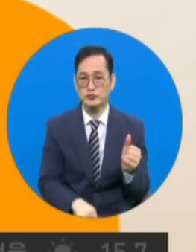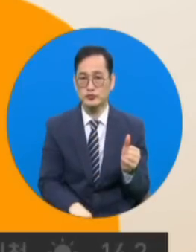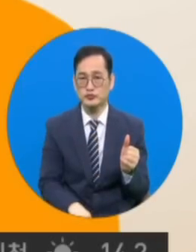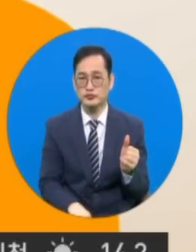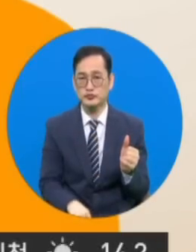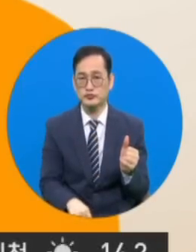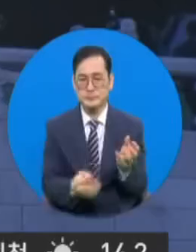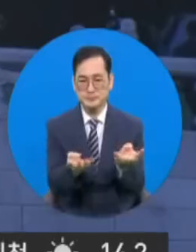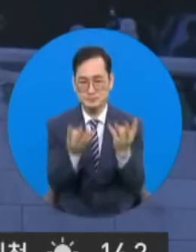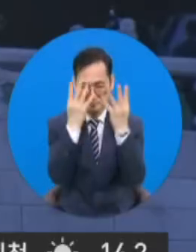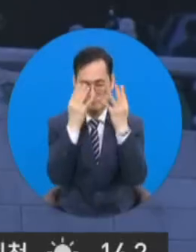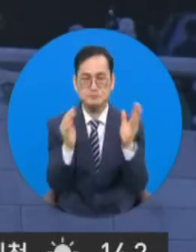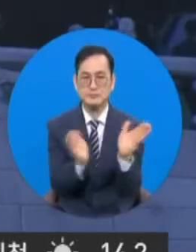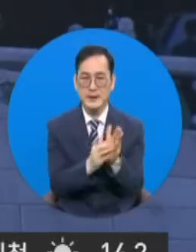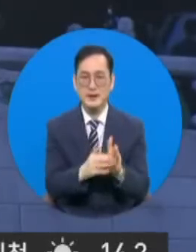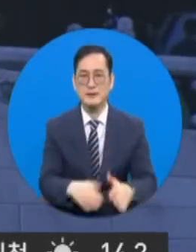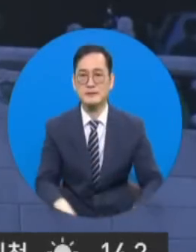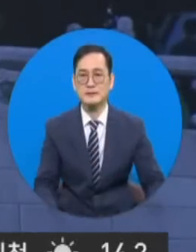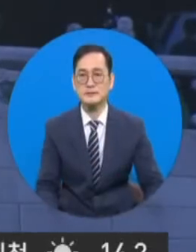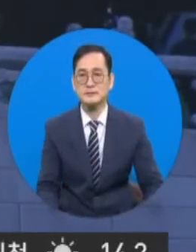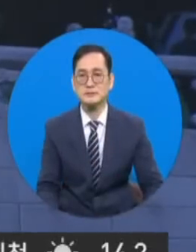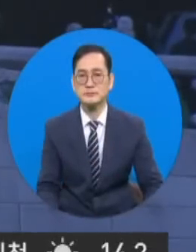결국 구속영장이